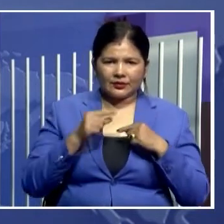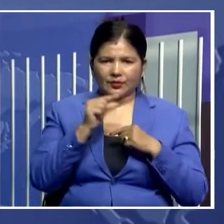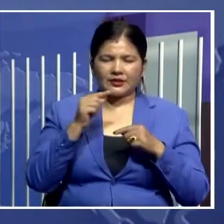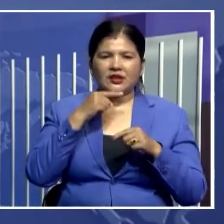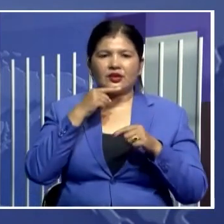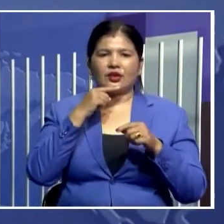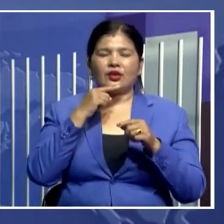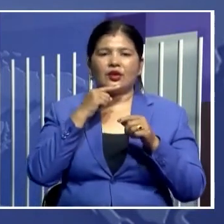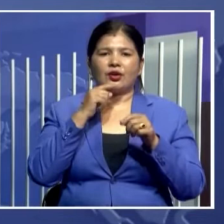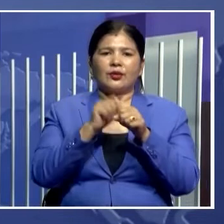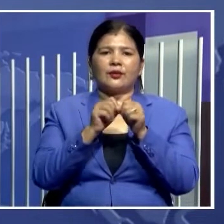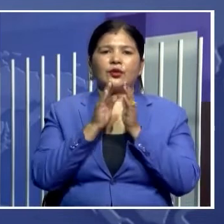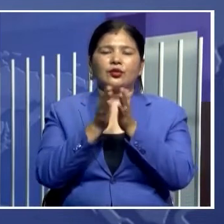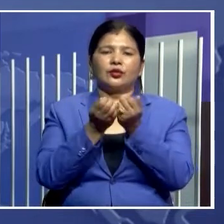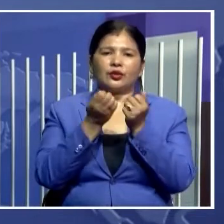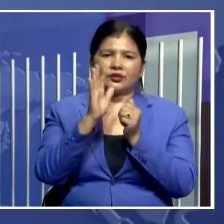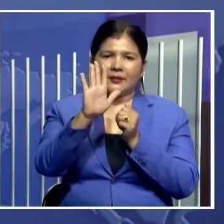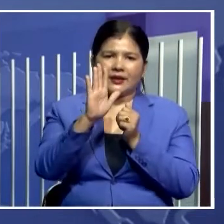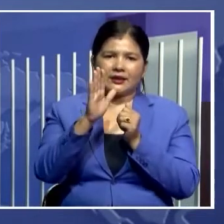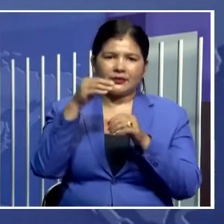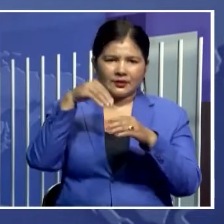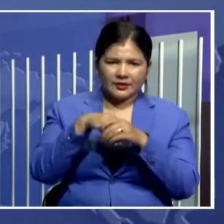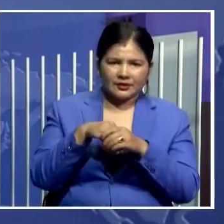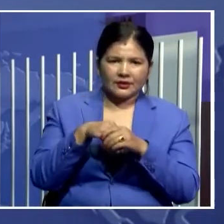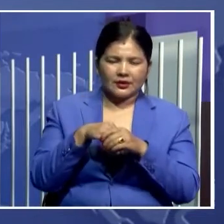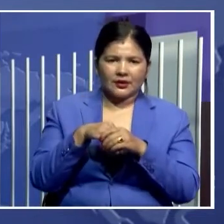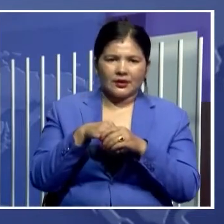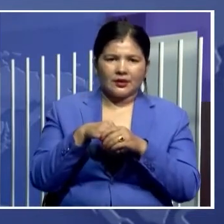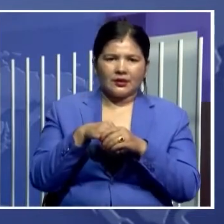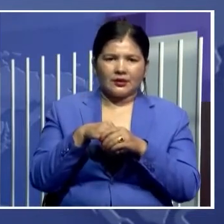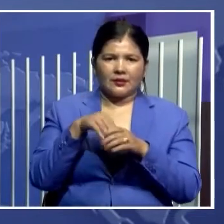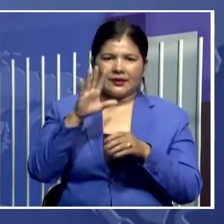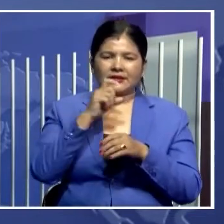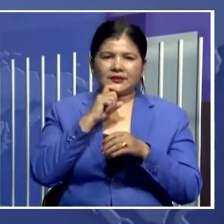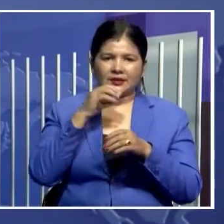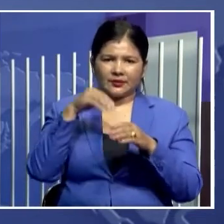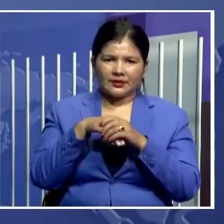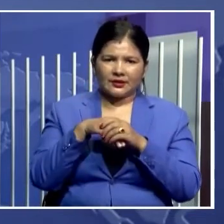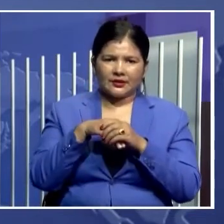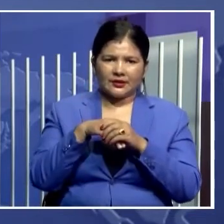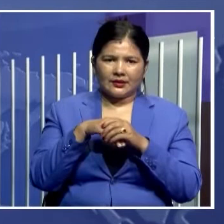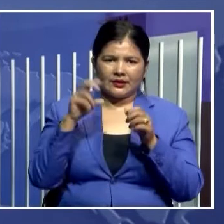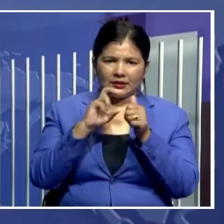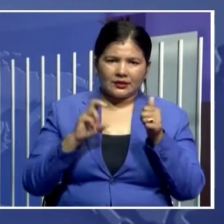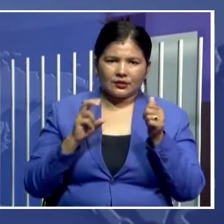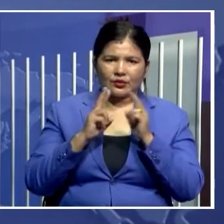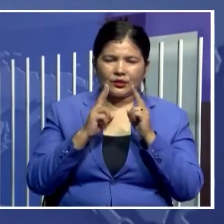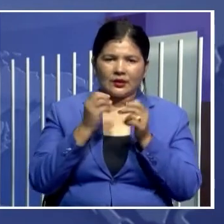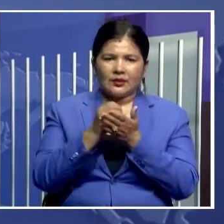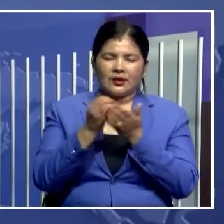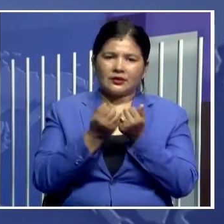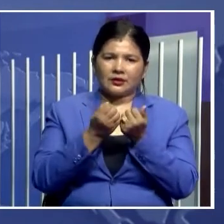पनि आग्रह गरिरहेको छ भने 5 गतेभित्र अन्तिम परिणाम आउने दावी पनि गरिरहेको छ। हामी दार्चुला कुराकानी गर्ने प्रयास